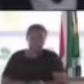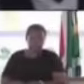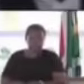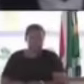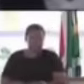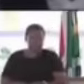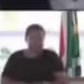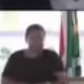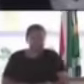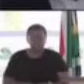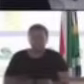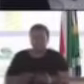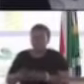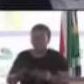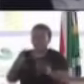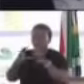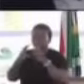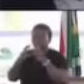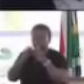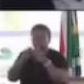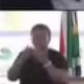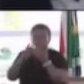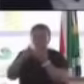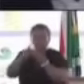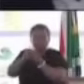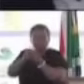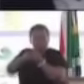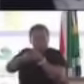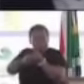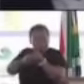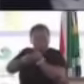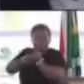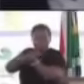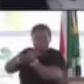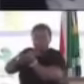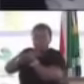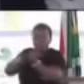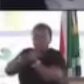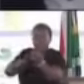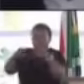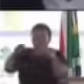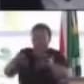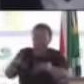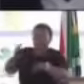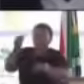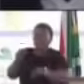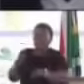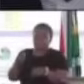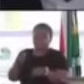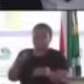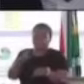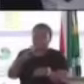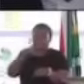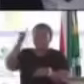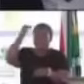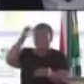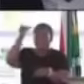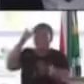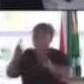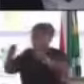Umbila wala ejozini ebusika siwuthola khona ngathi siwuthola eThekwini. Bafike bezowulanda.